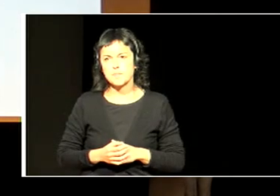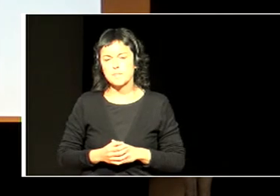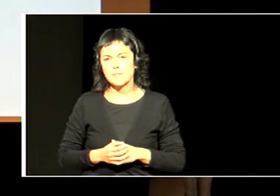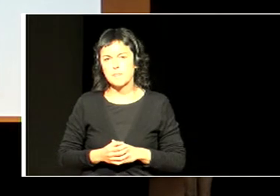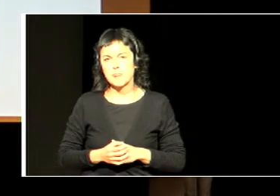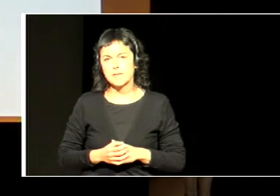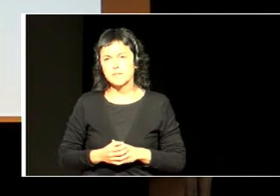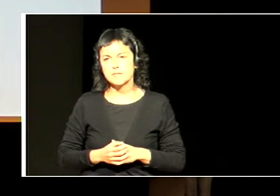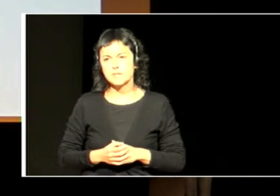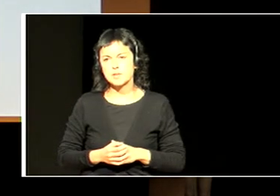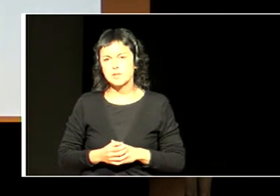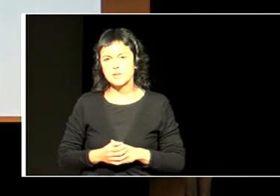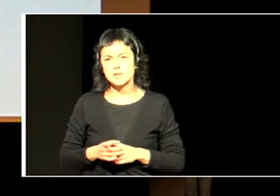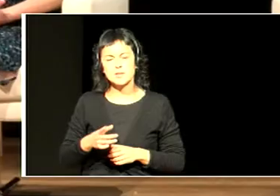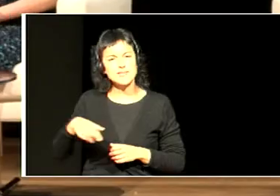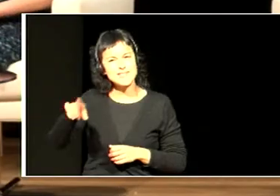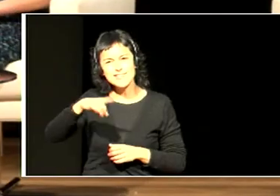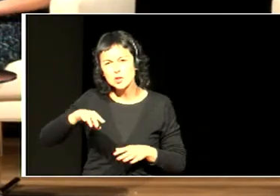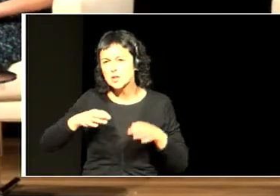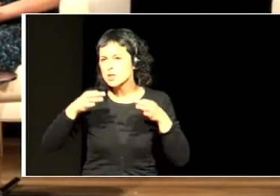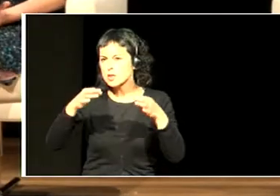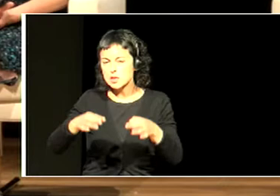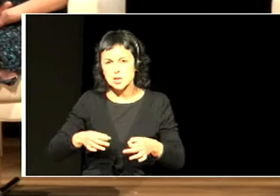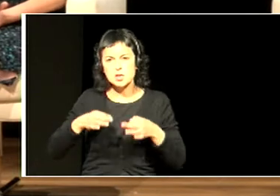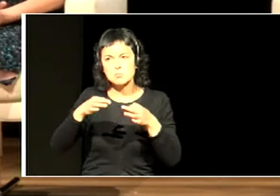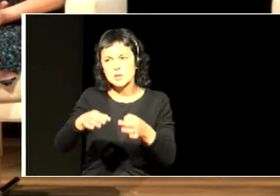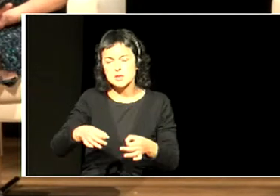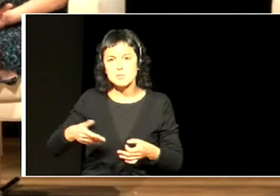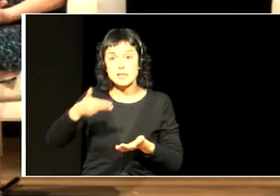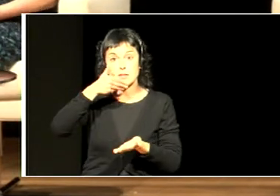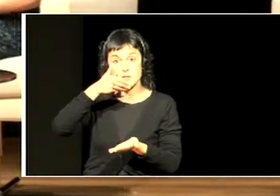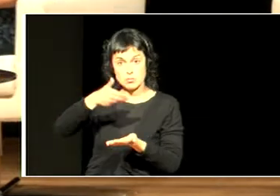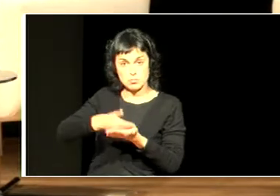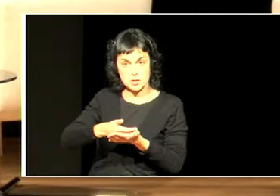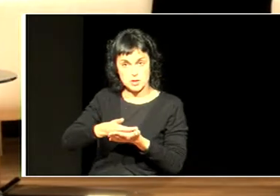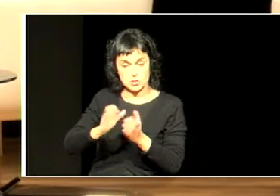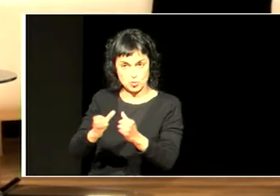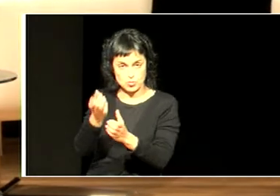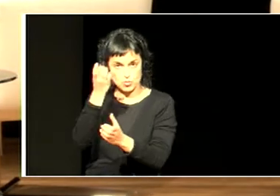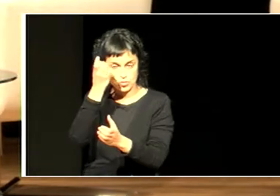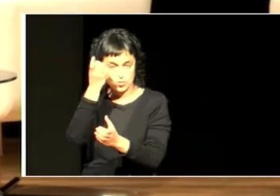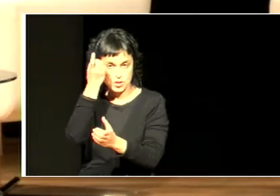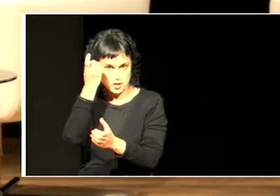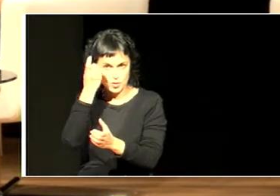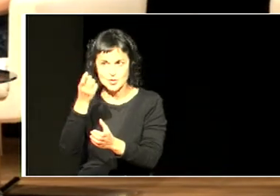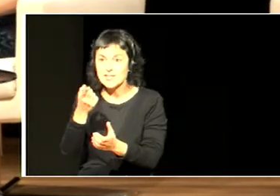etengabe ari dira eskatzen guri, ari dira eskatzen ba berak